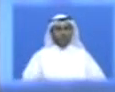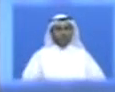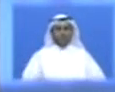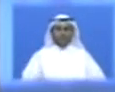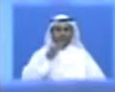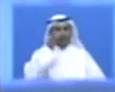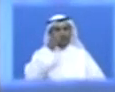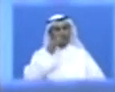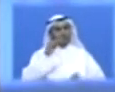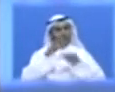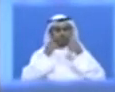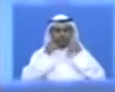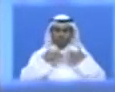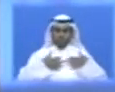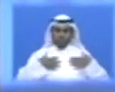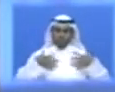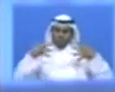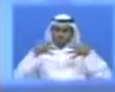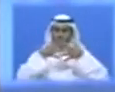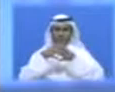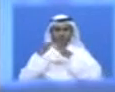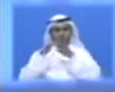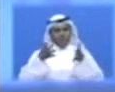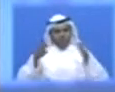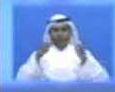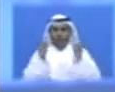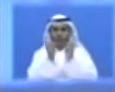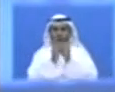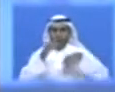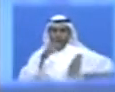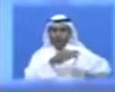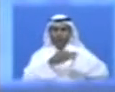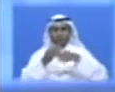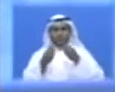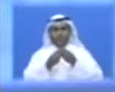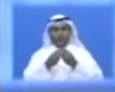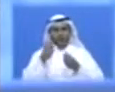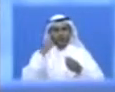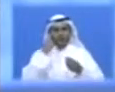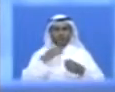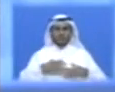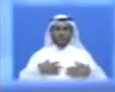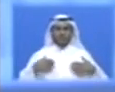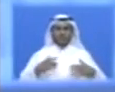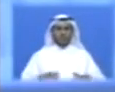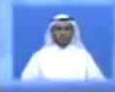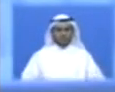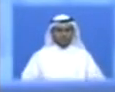الكثيرين، حيث يشارك كل عام بالمسابقة عدد من اللاعبين العالميين المشهورين في كرة القدم.